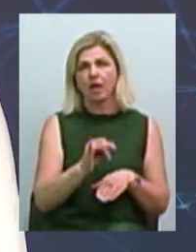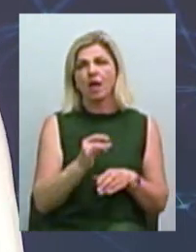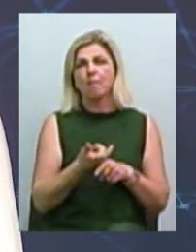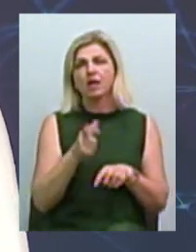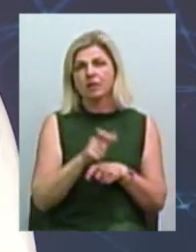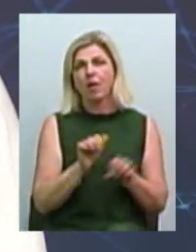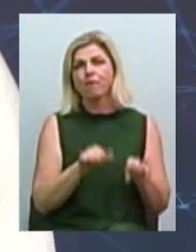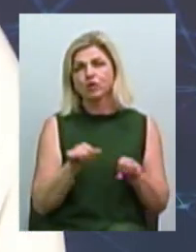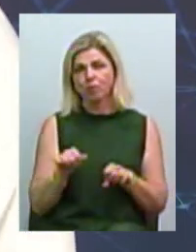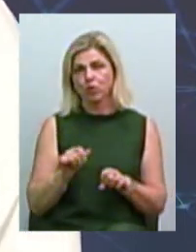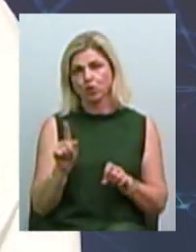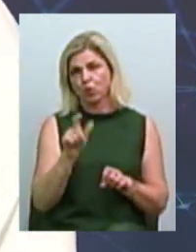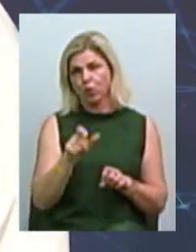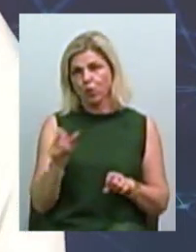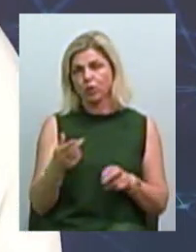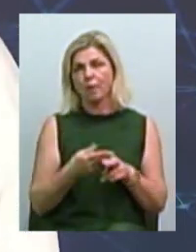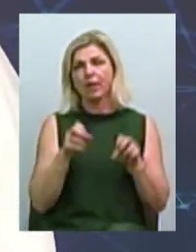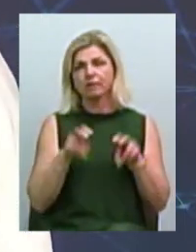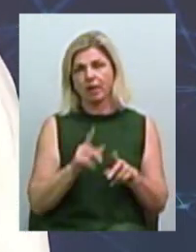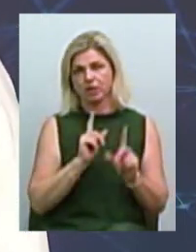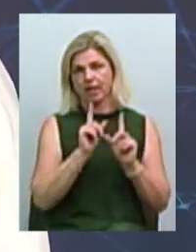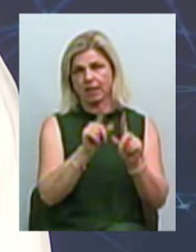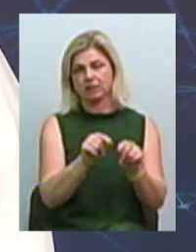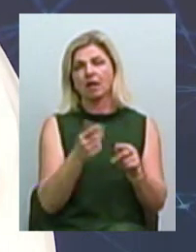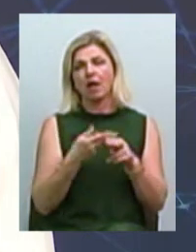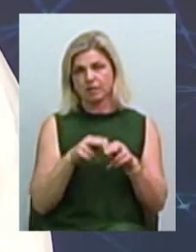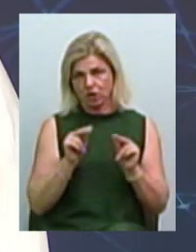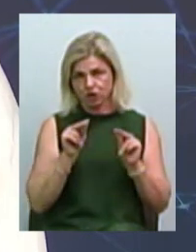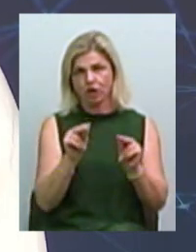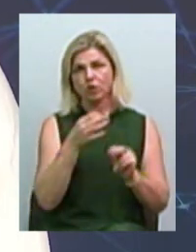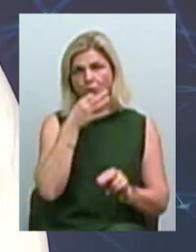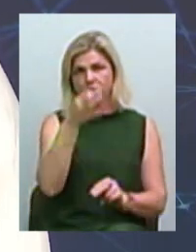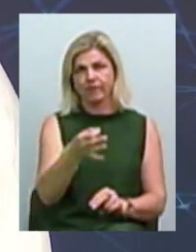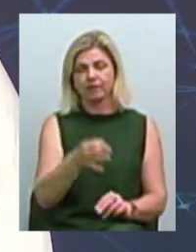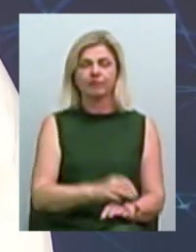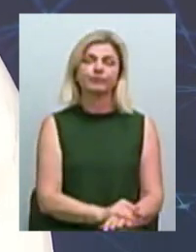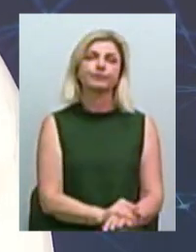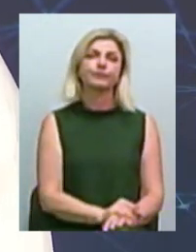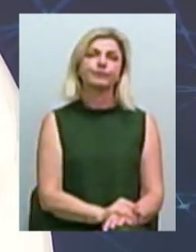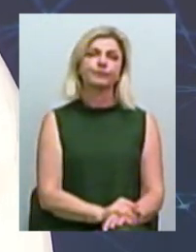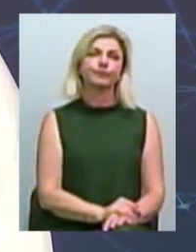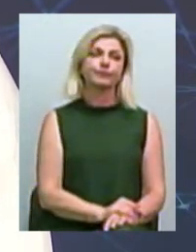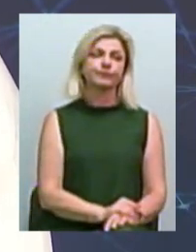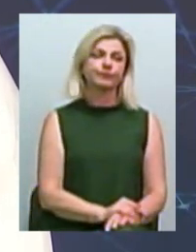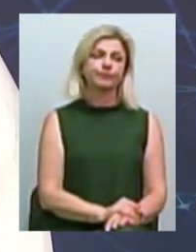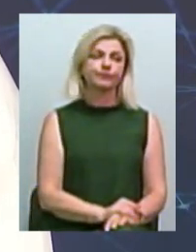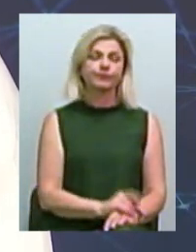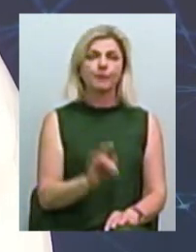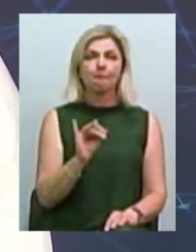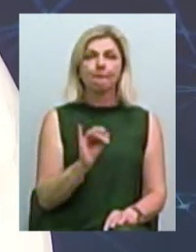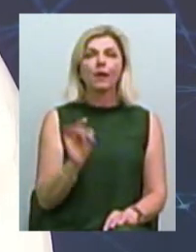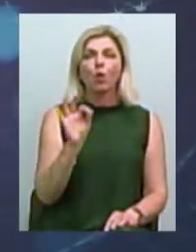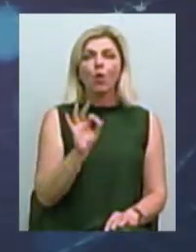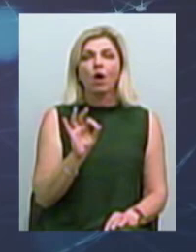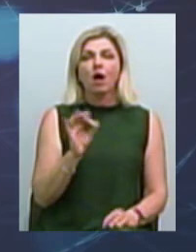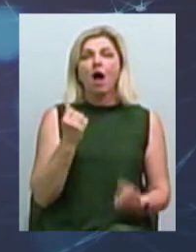безпечно їздити. Але це відверта, чесна відповідь. Так, дякую. Ну і щодо райавтодорів,